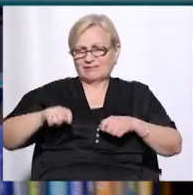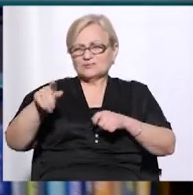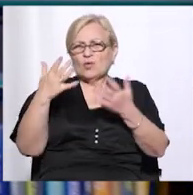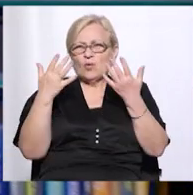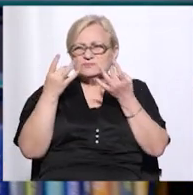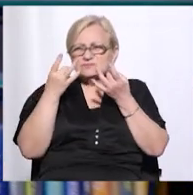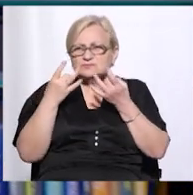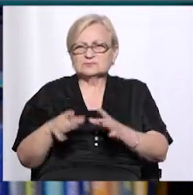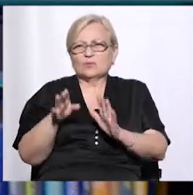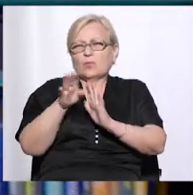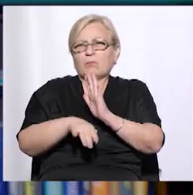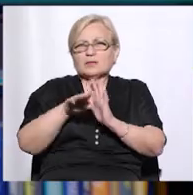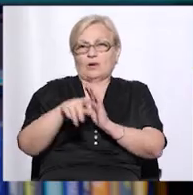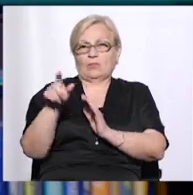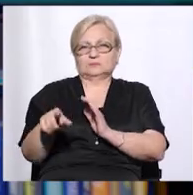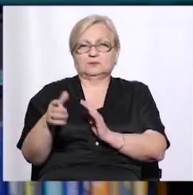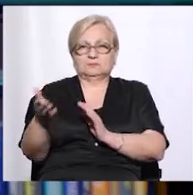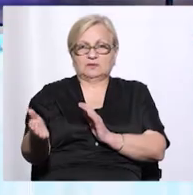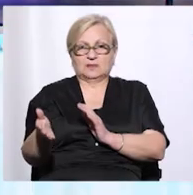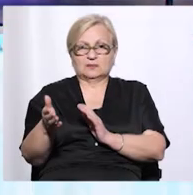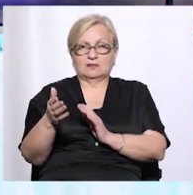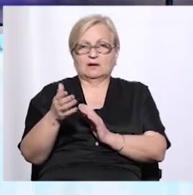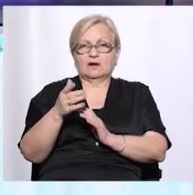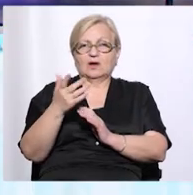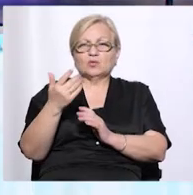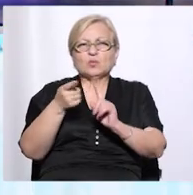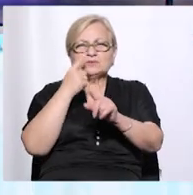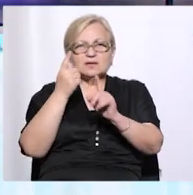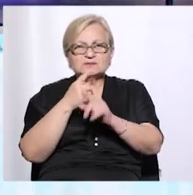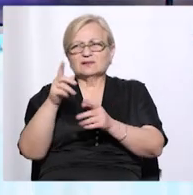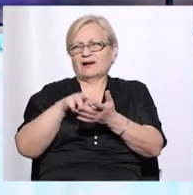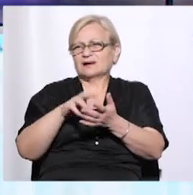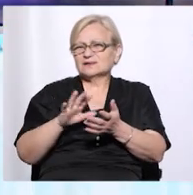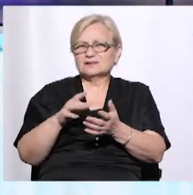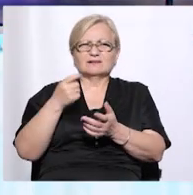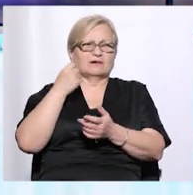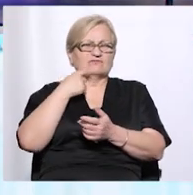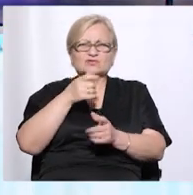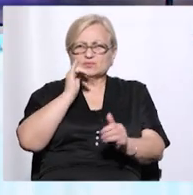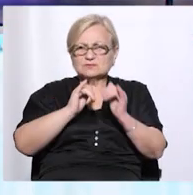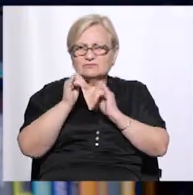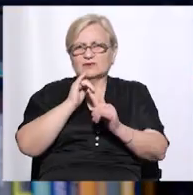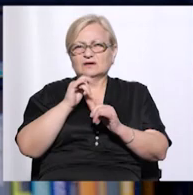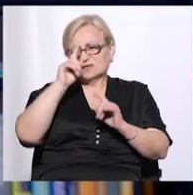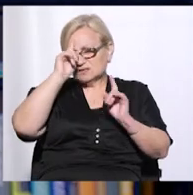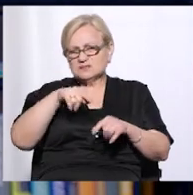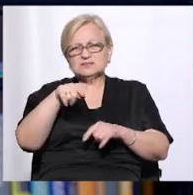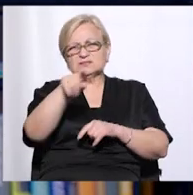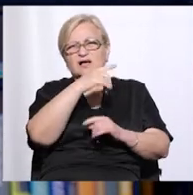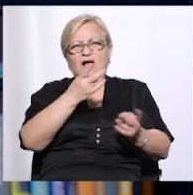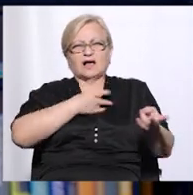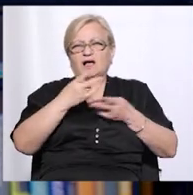გადაცმული გლეხურად გლახუნა ავშანის ძეთ, როგორ ნადირობს, როგორ არეშინია იქ ღვინის დალევა, როგორ უყვარ, იმიტომ რომ იცის, რომ